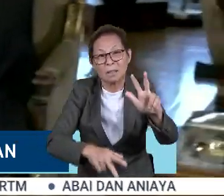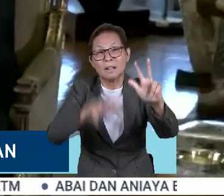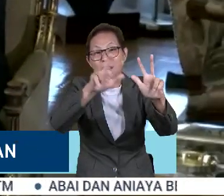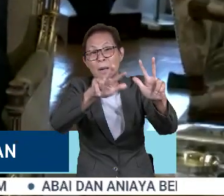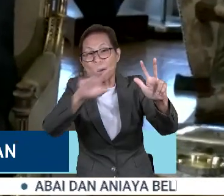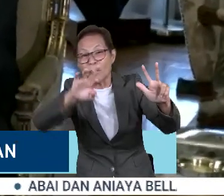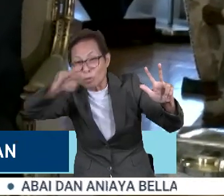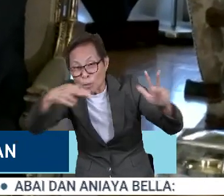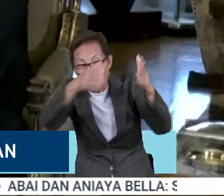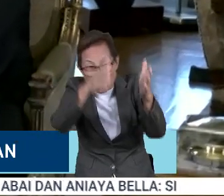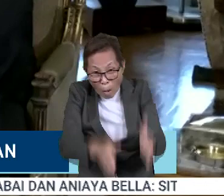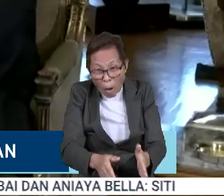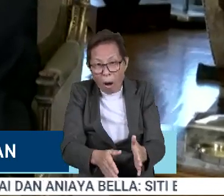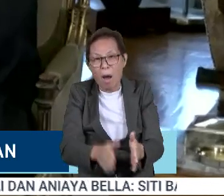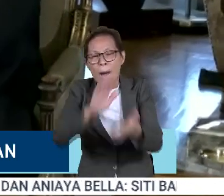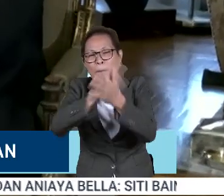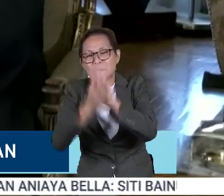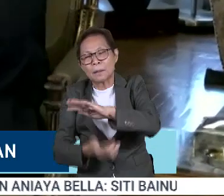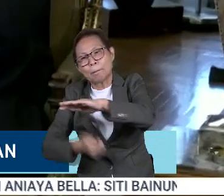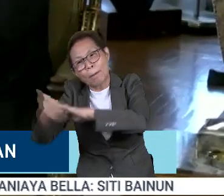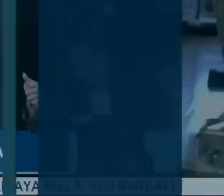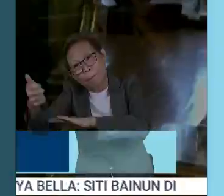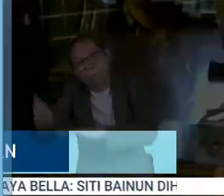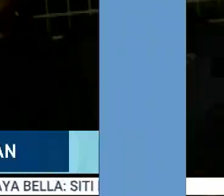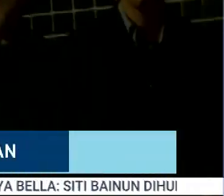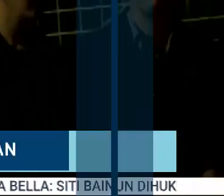334.000 penduduk menjadi pelarian